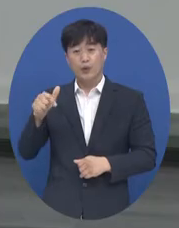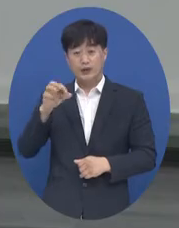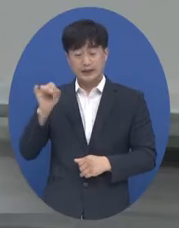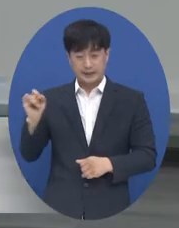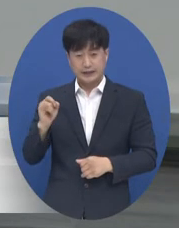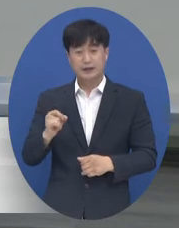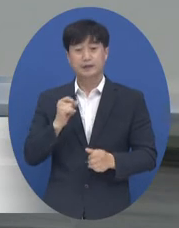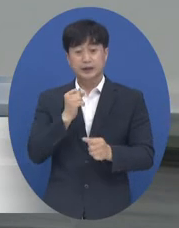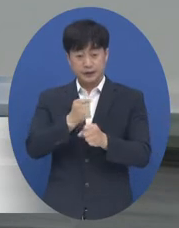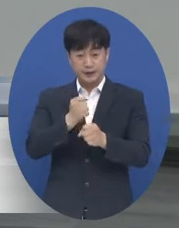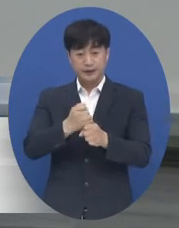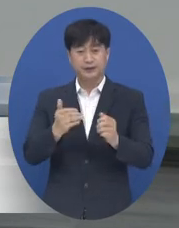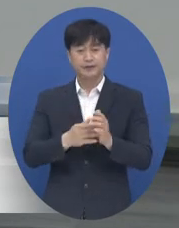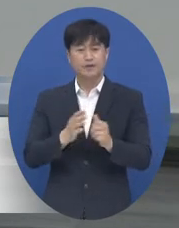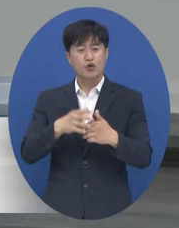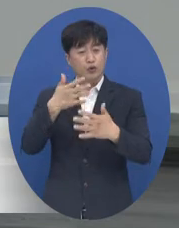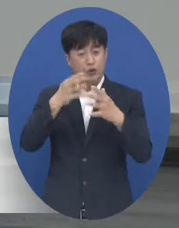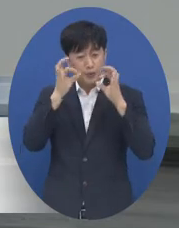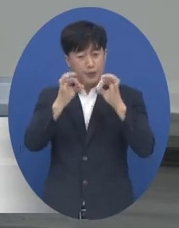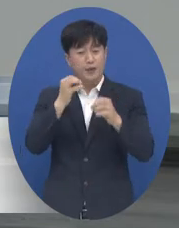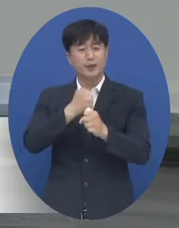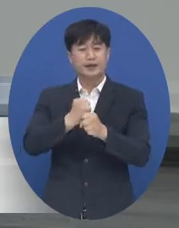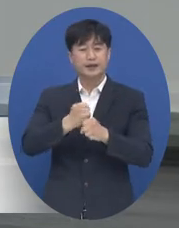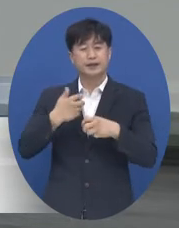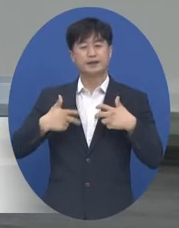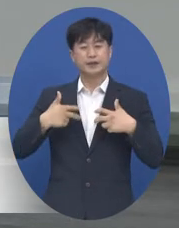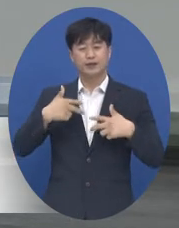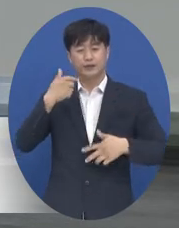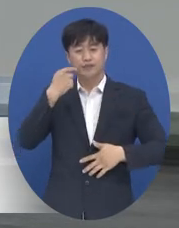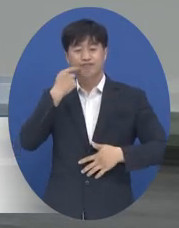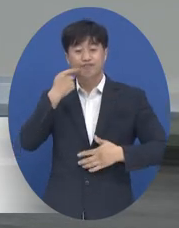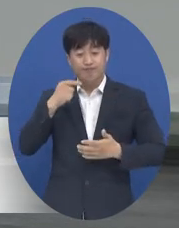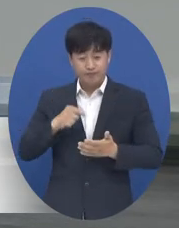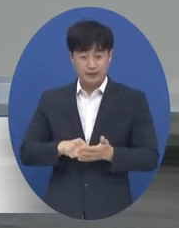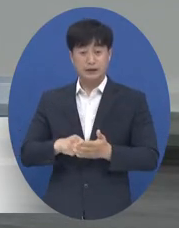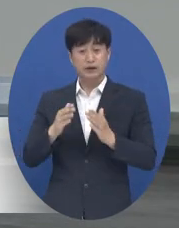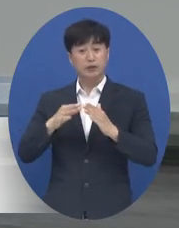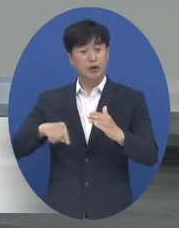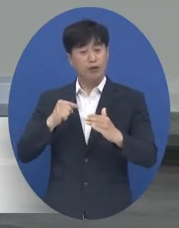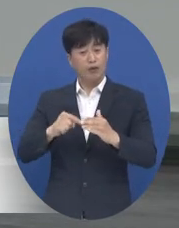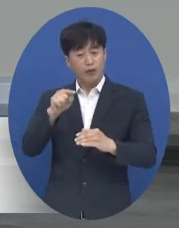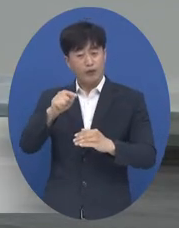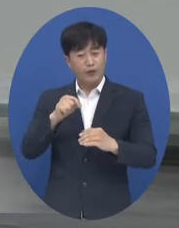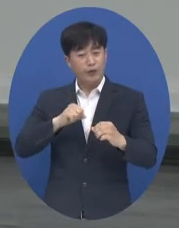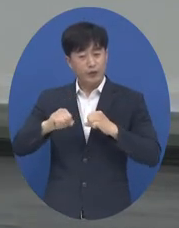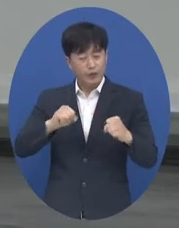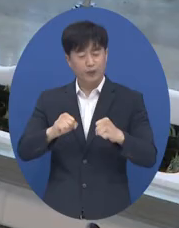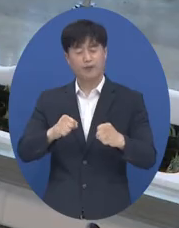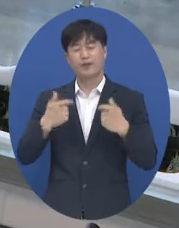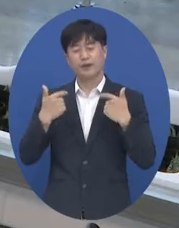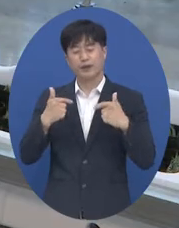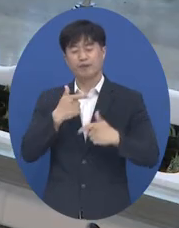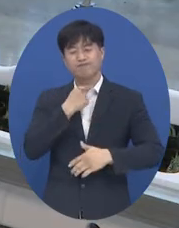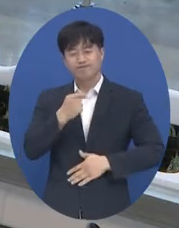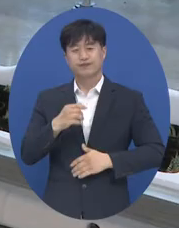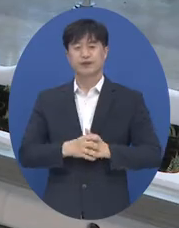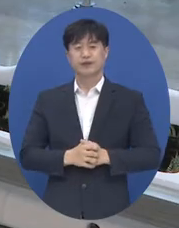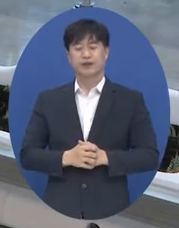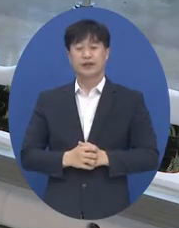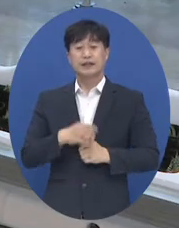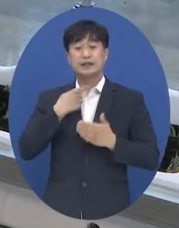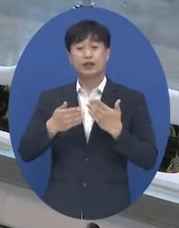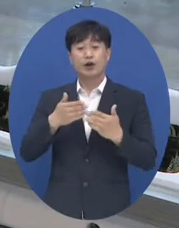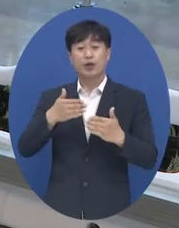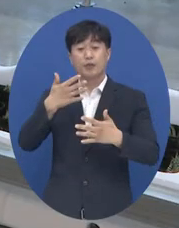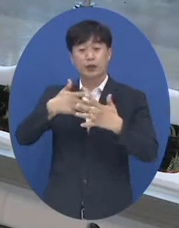영상을 보면서 난 된 이깟 정권 쉬웠어요 기회에 새 이런 걸 할 수 있으면 맨날 하고 싶어요 이채원